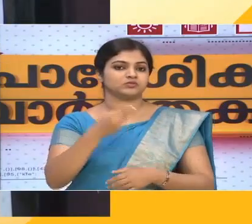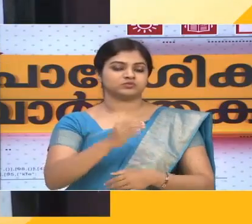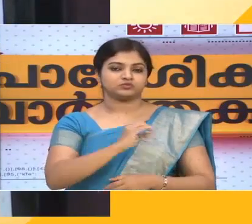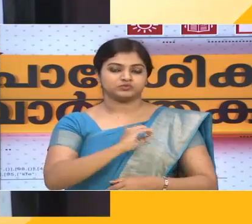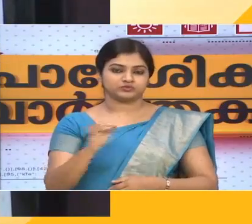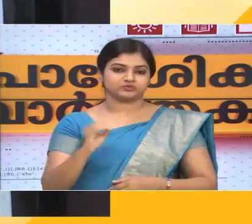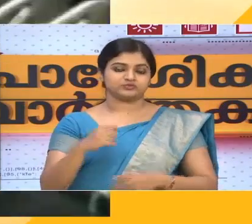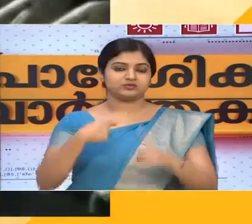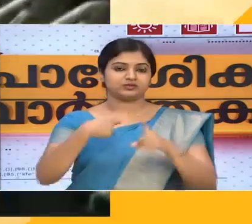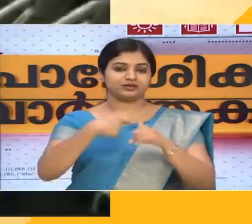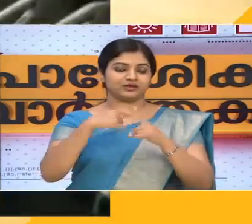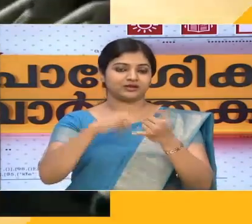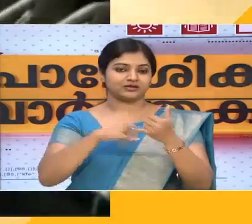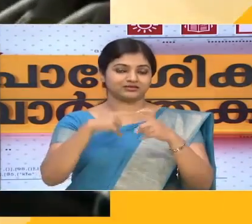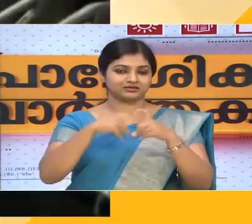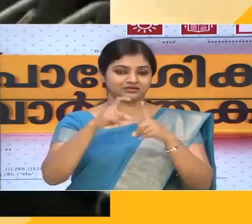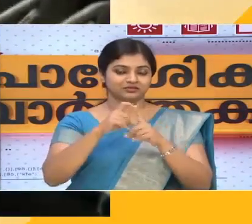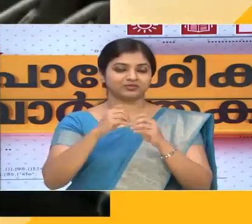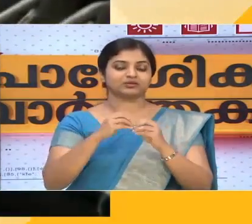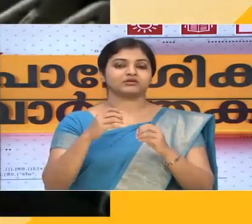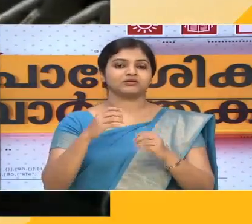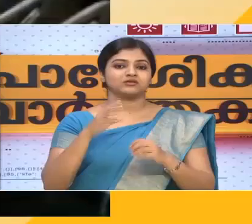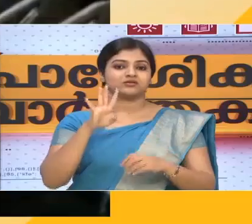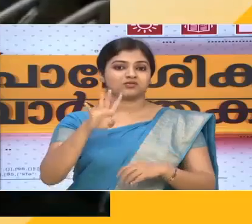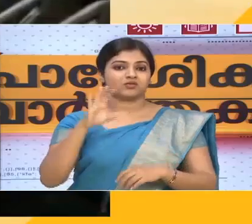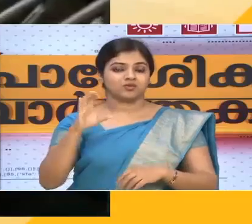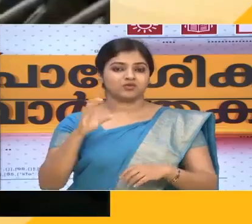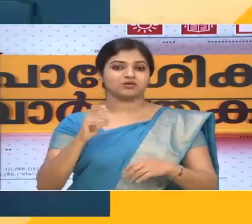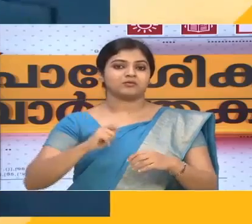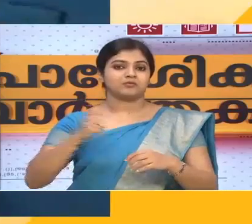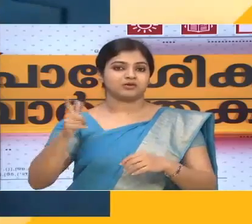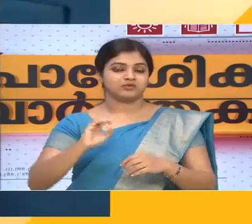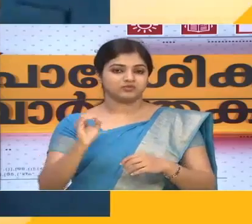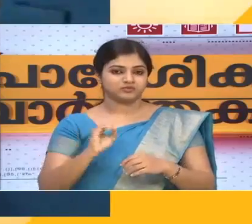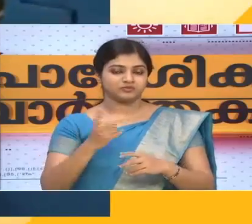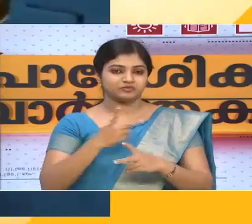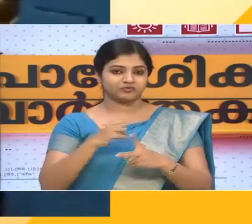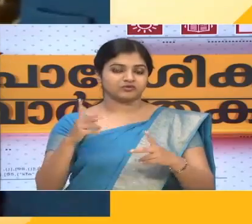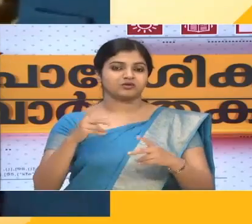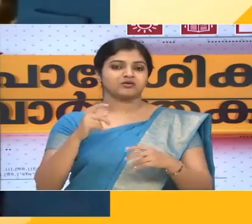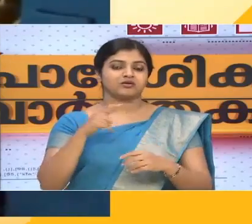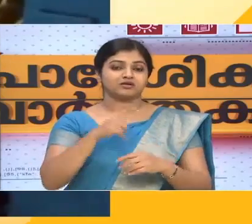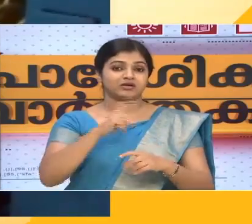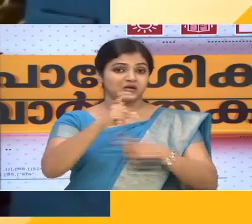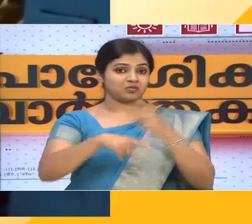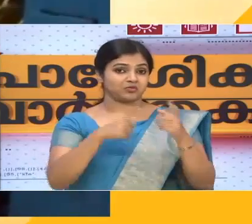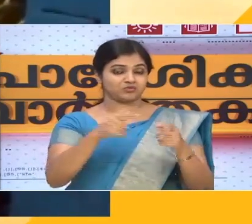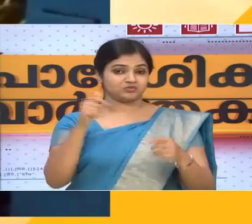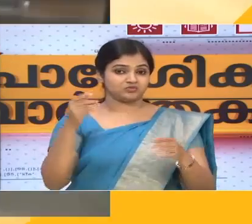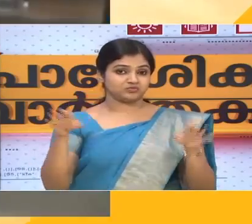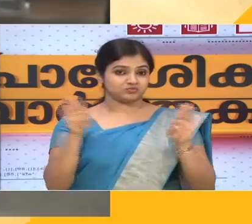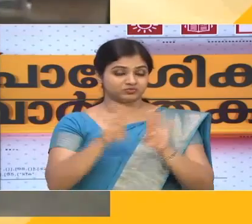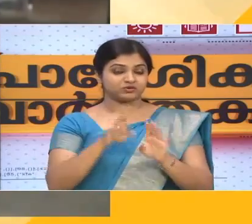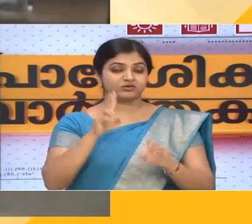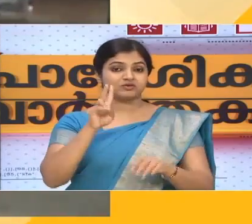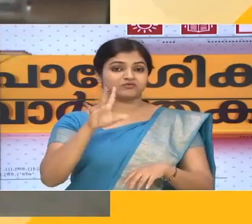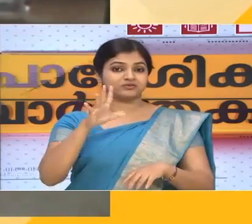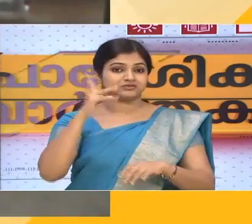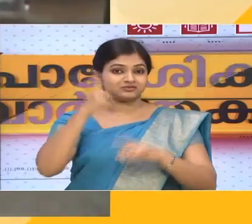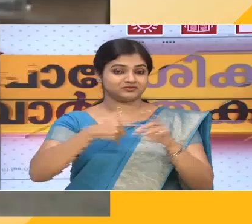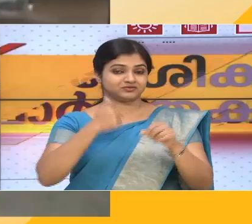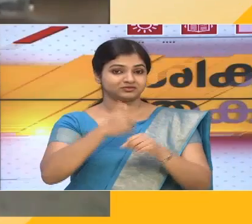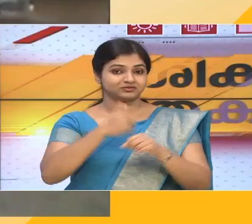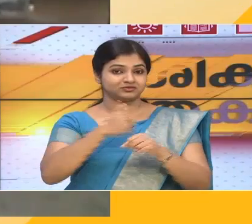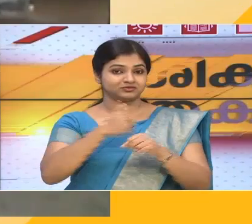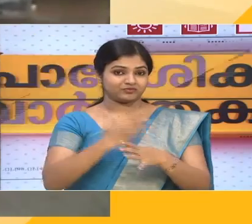4 കോടിയും ESI PF ഇനത്തിൽ 3 കോടിയുമാണ് കുടിശ്ശികയുള്ളത്. കമ്പനി അടച്ചുപൂട്ടേണ്ടി വന്നാൽ 25 വർഷത്തിലധികമായി മേഖലയിൽ ജോലി